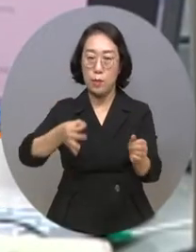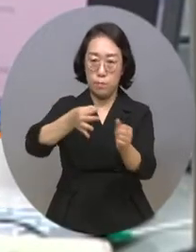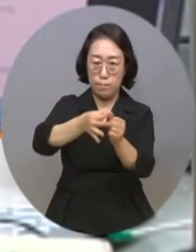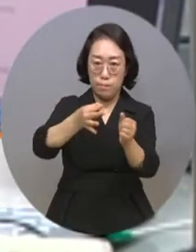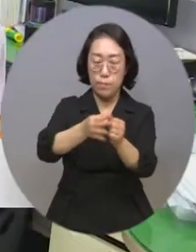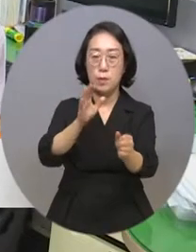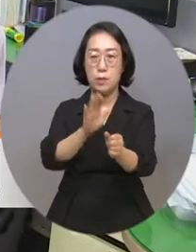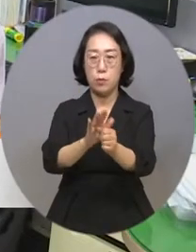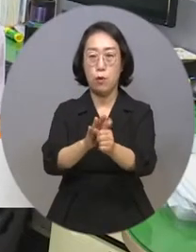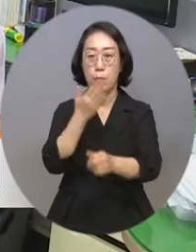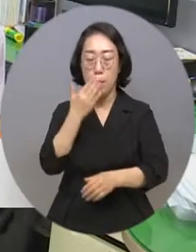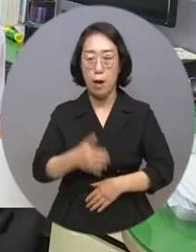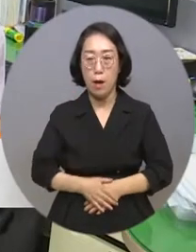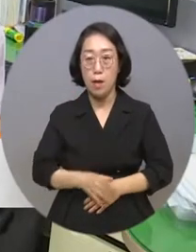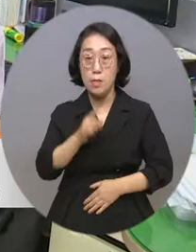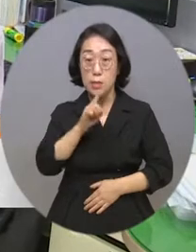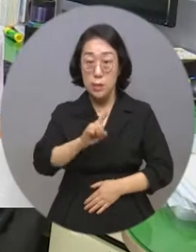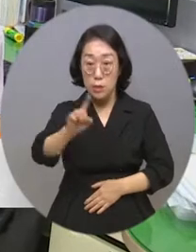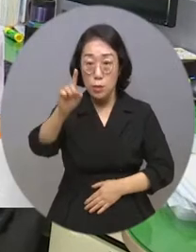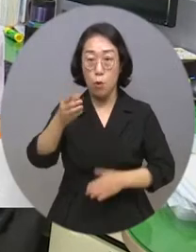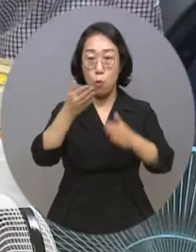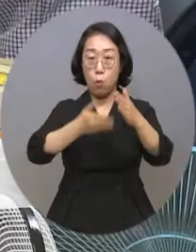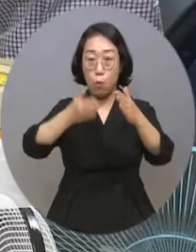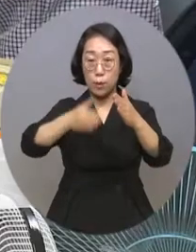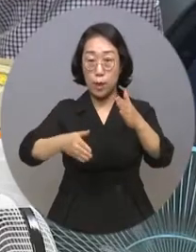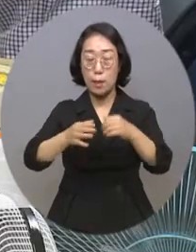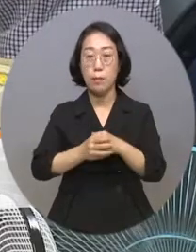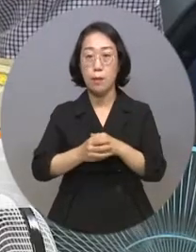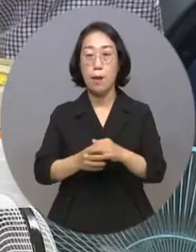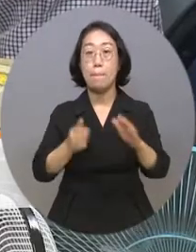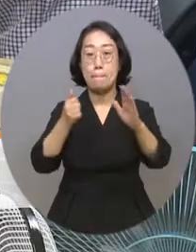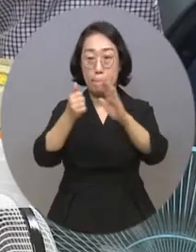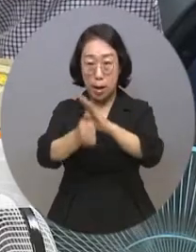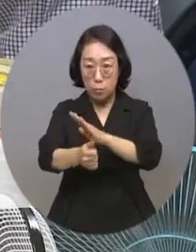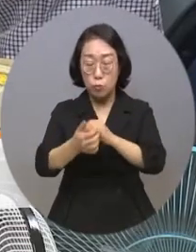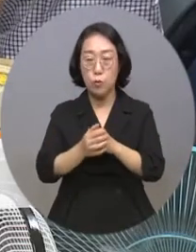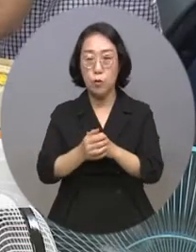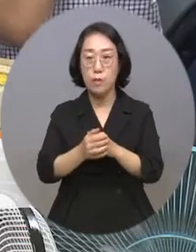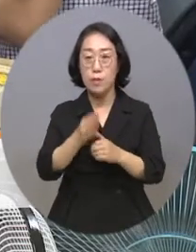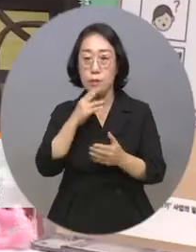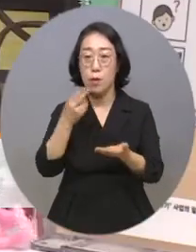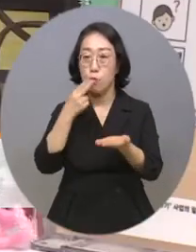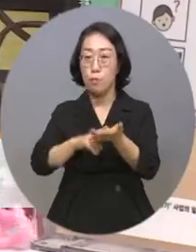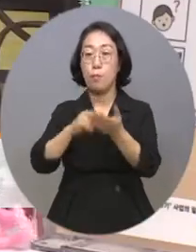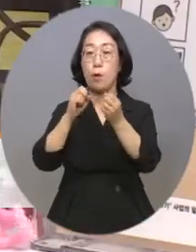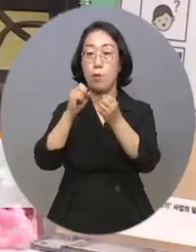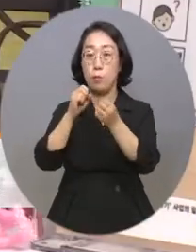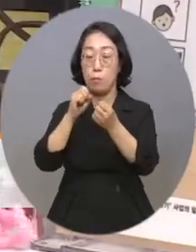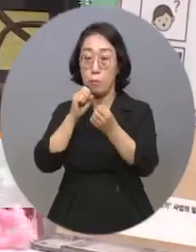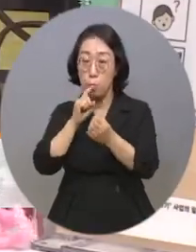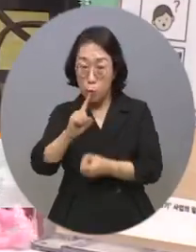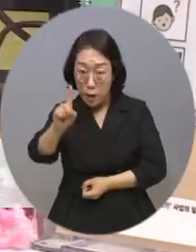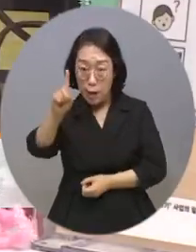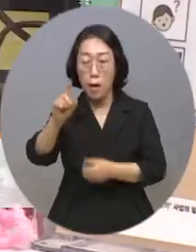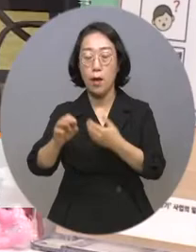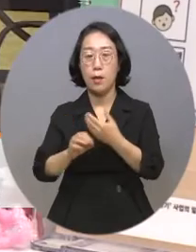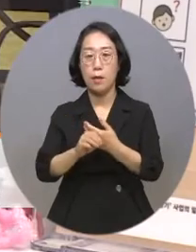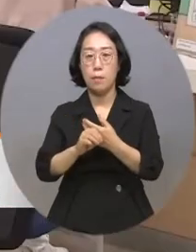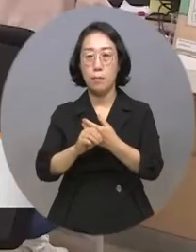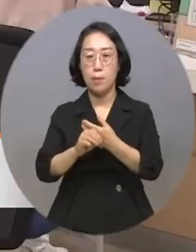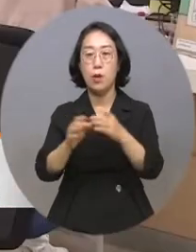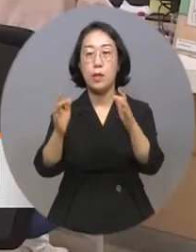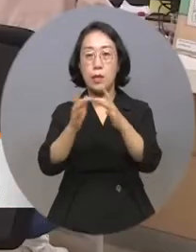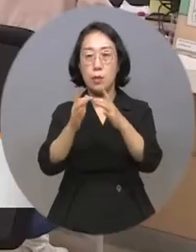있습니다. 신청은 공단 지역본부나 지사에 방문 또는 우편 신청하거나 이신고